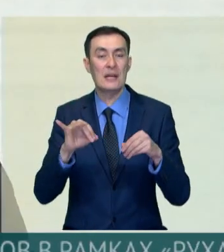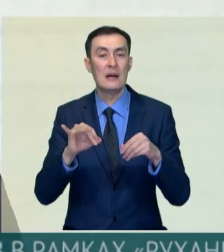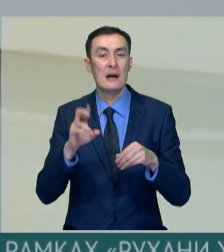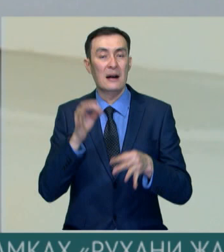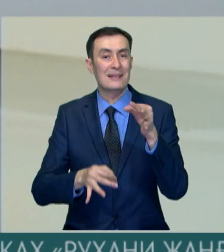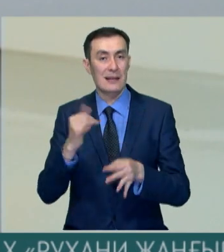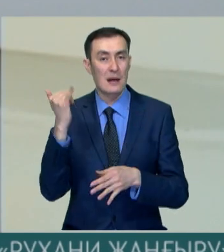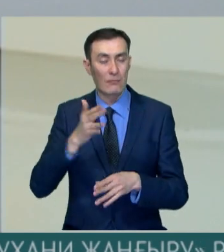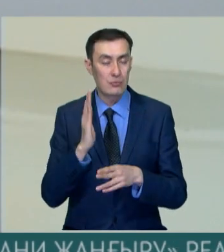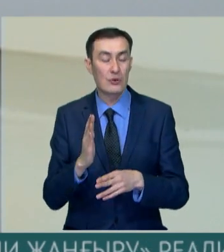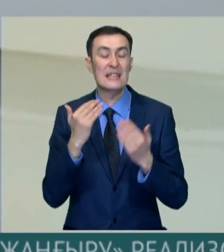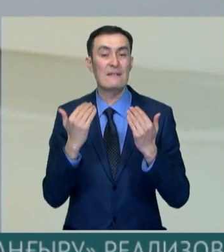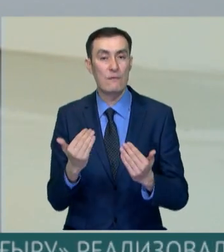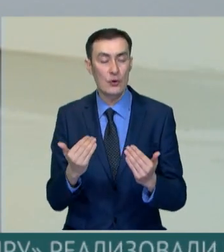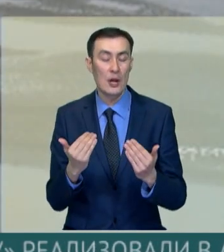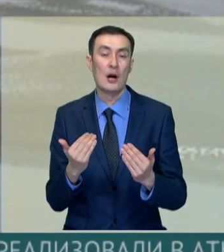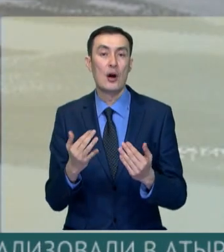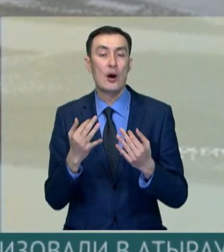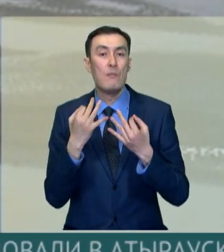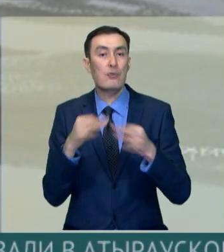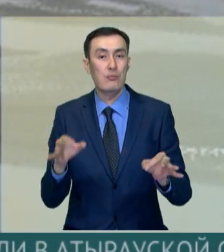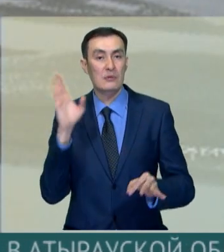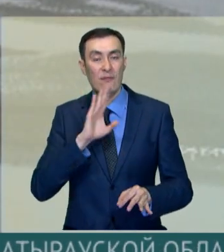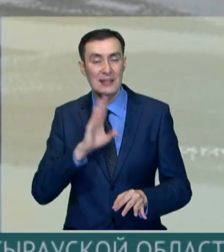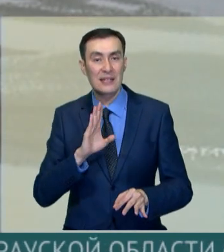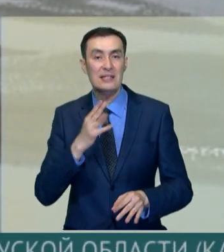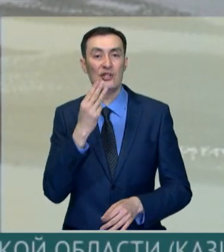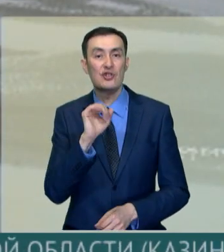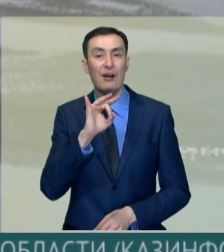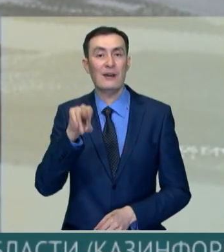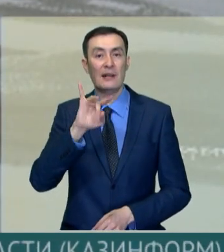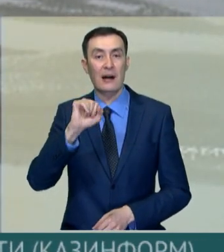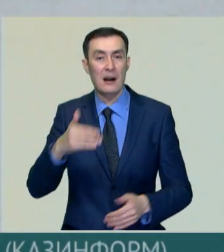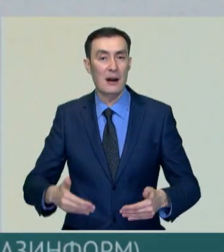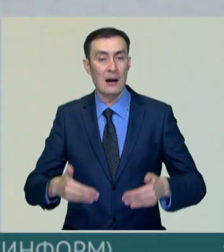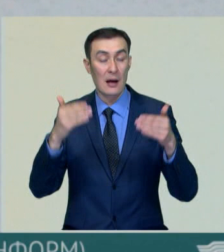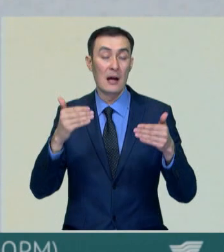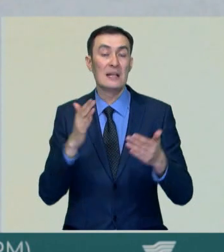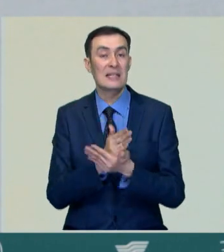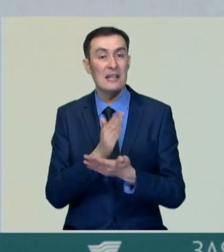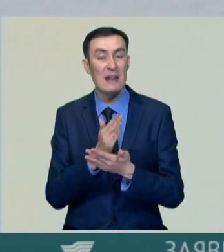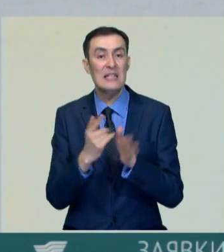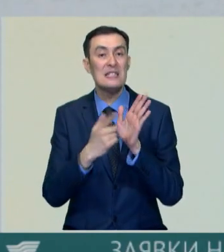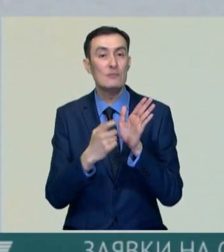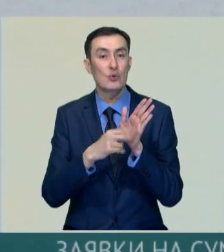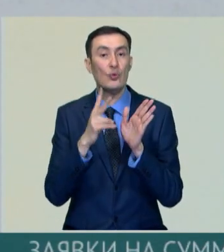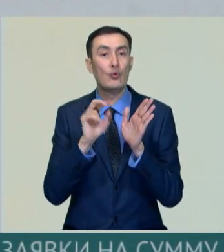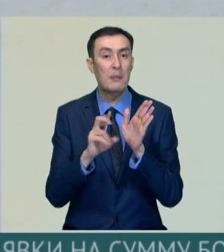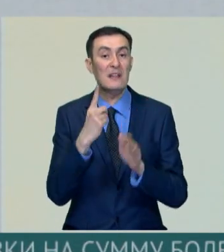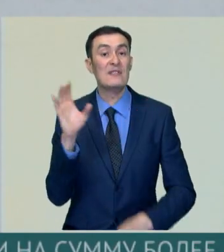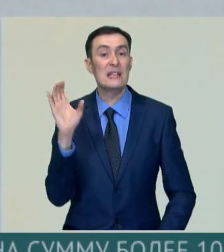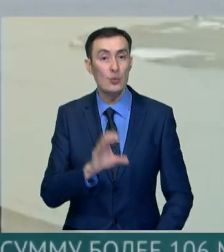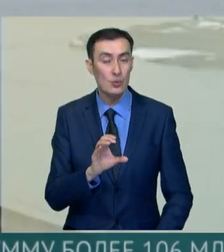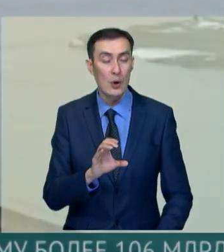ГСМ. На сегодня попуск воды из Шардаринского водохранилища в низовье Сырдарьи составляет 700 кубометров в